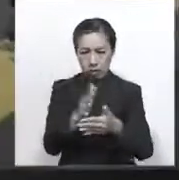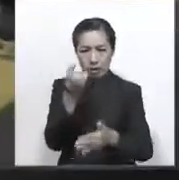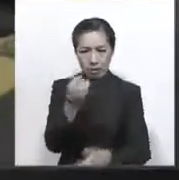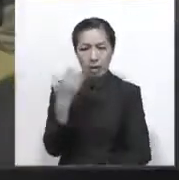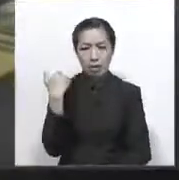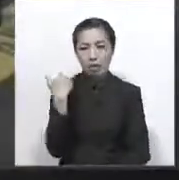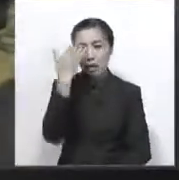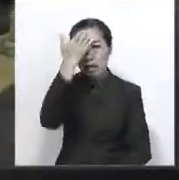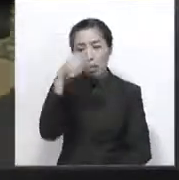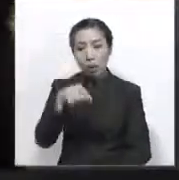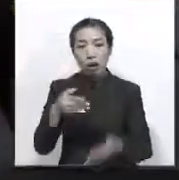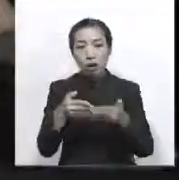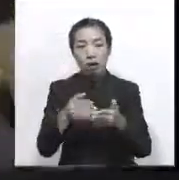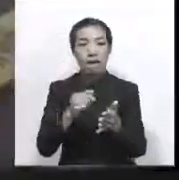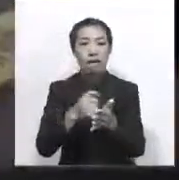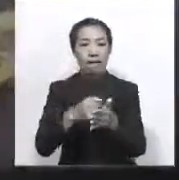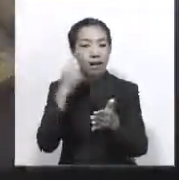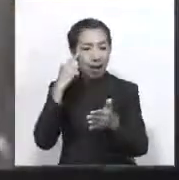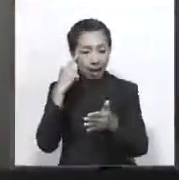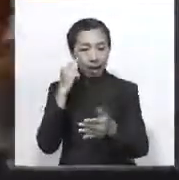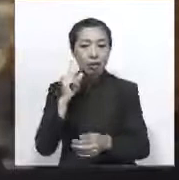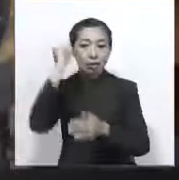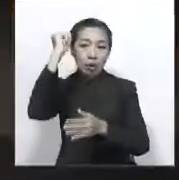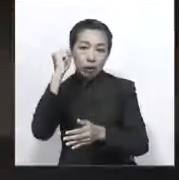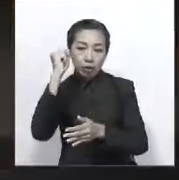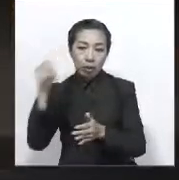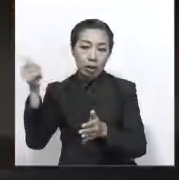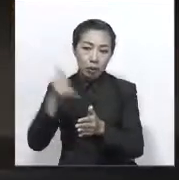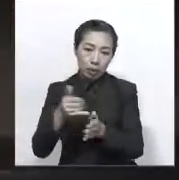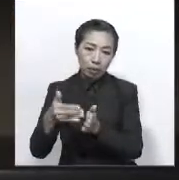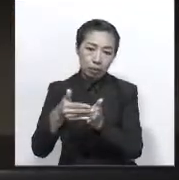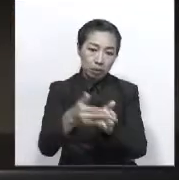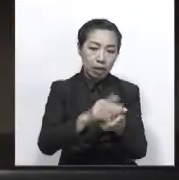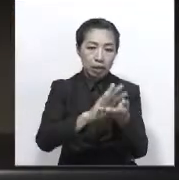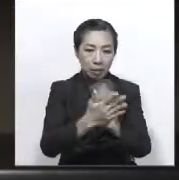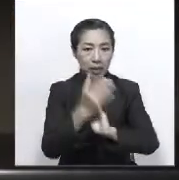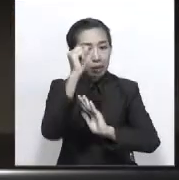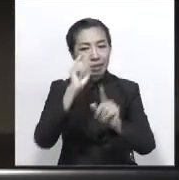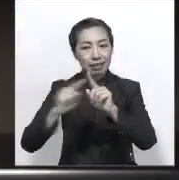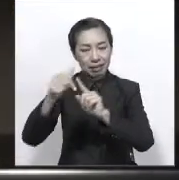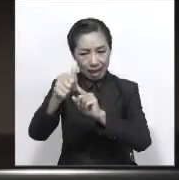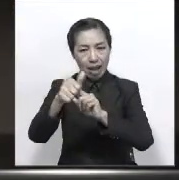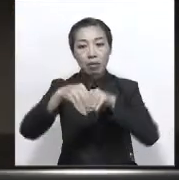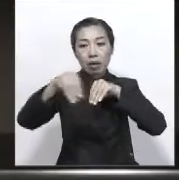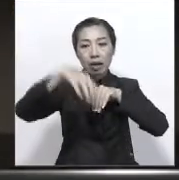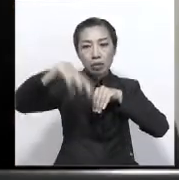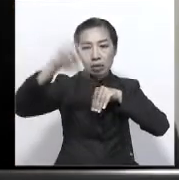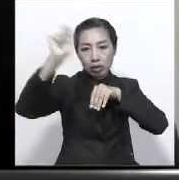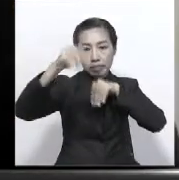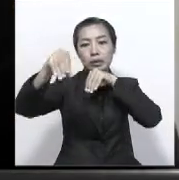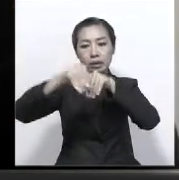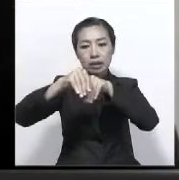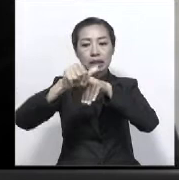เนื่องจากสามารถเชื่อมต่อการเดินทางในระบบขนส่งสาธารณะอื่นๆเพื่อเข้าไปใกล้ยังพื้นที่จัดงานพระราชพิ